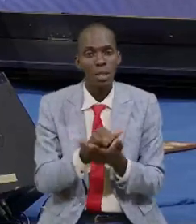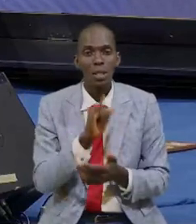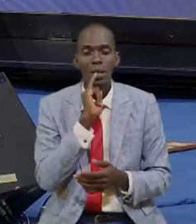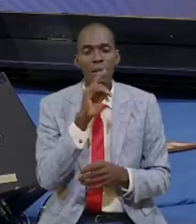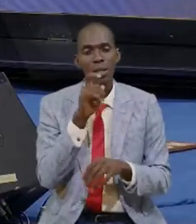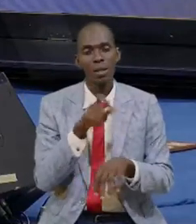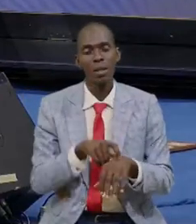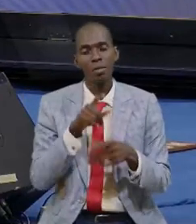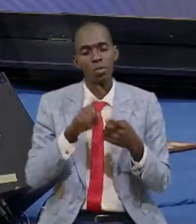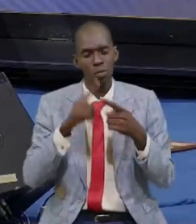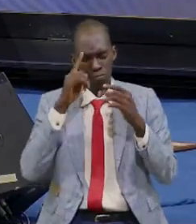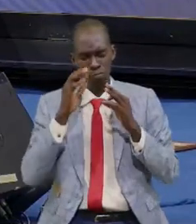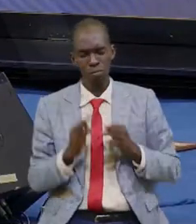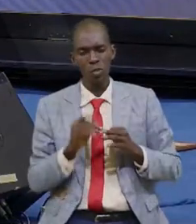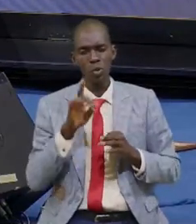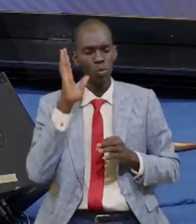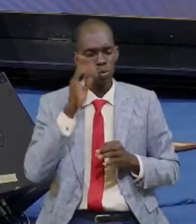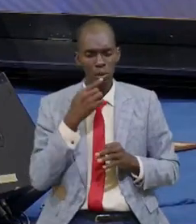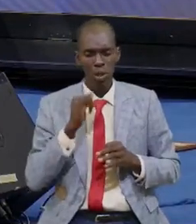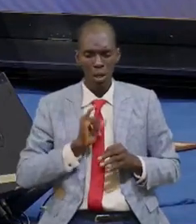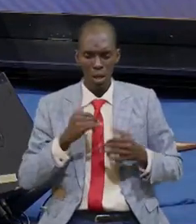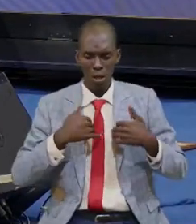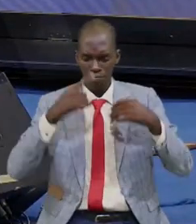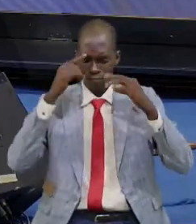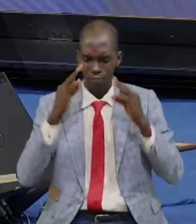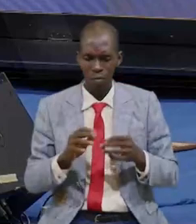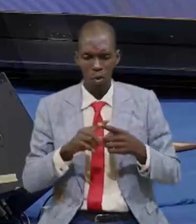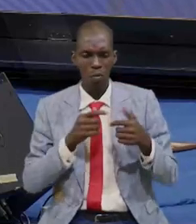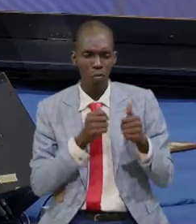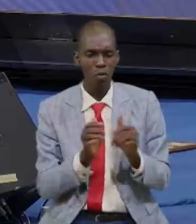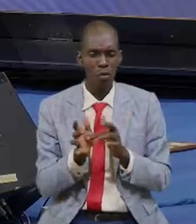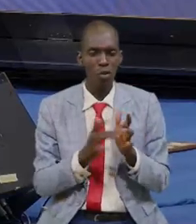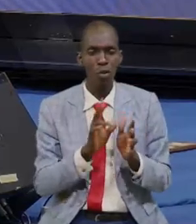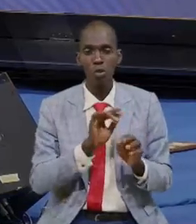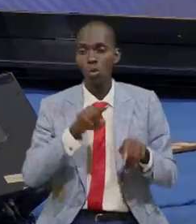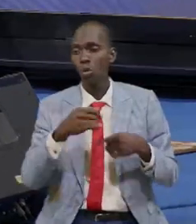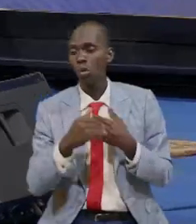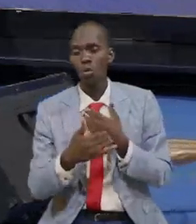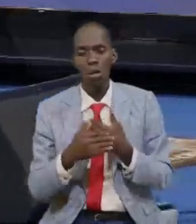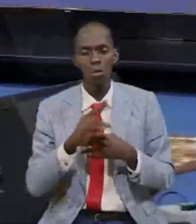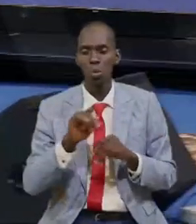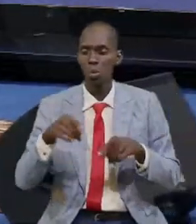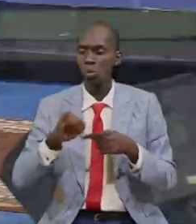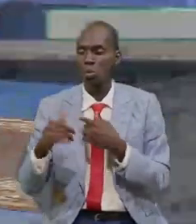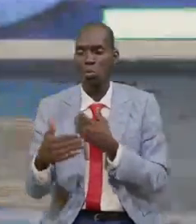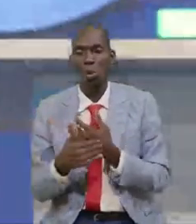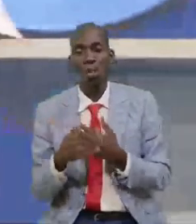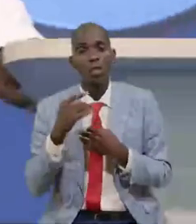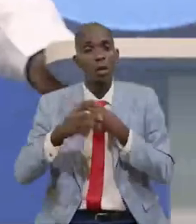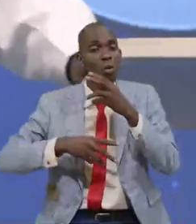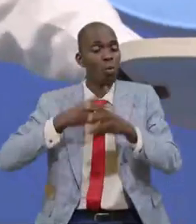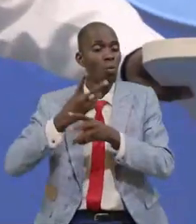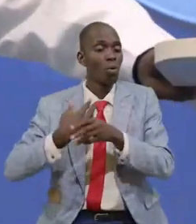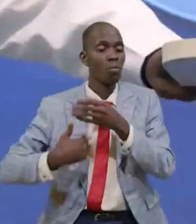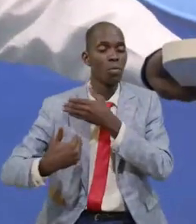de décider. Tu dis, je décide de suivre Jésus, pas de retour, pas de retour. Le monde derrière